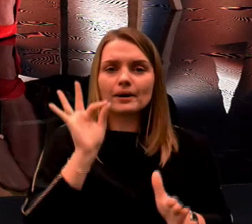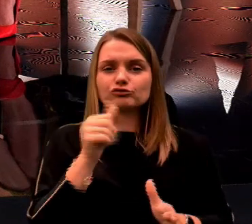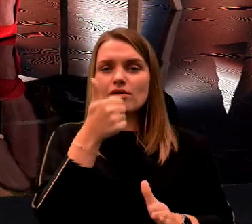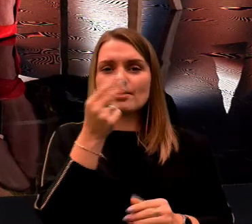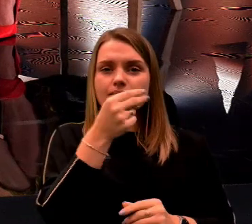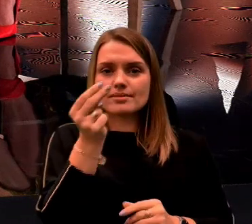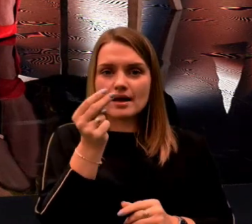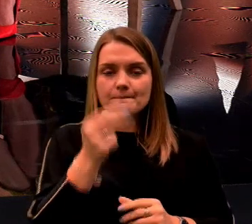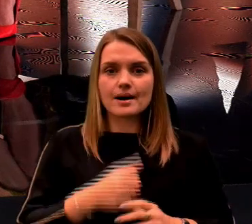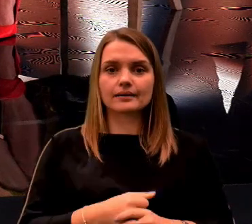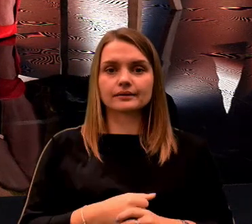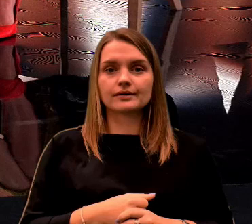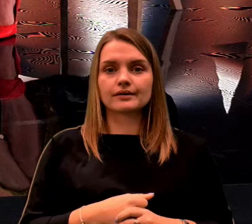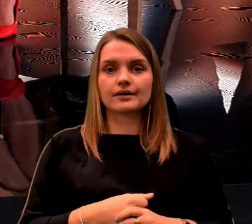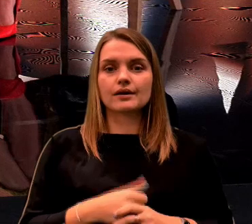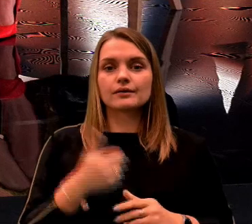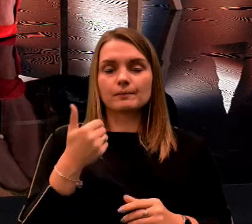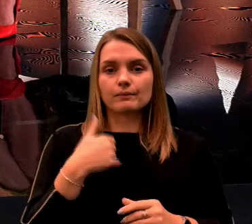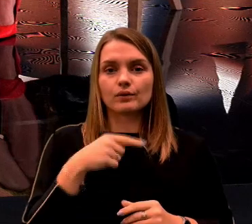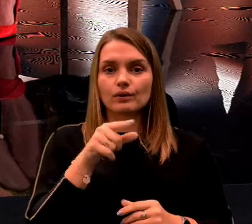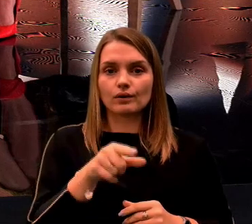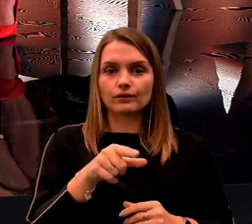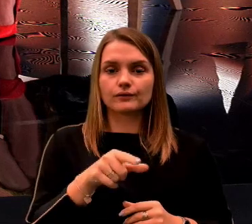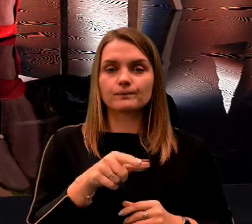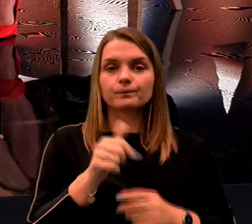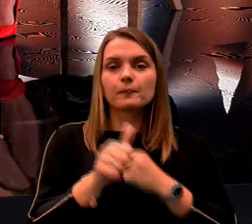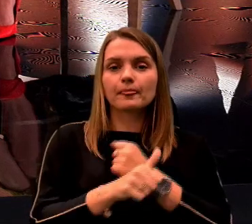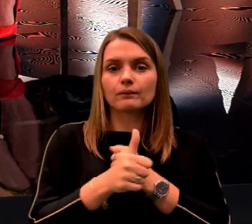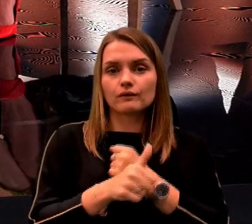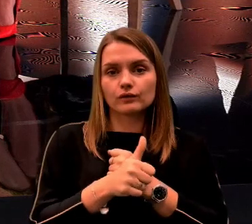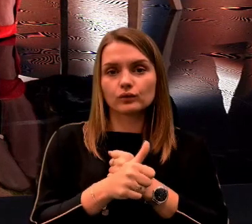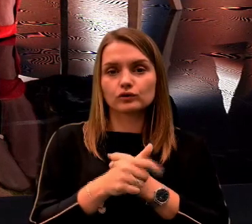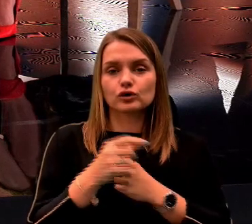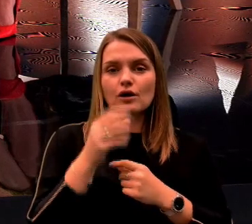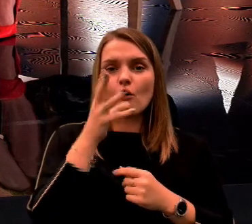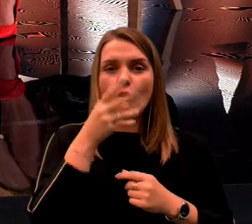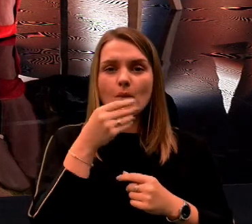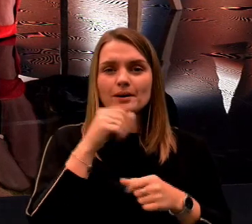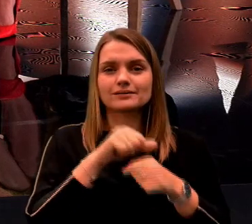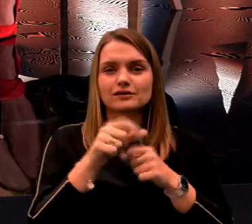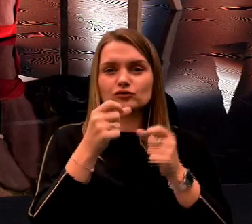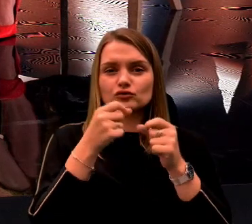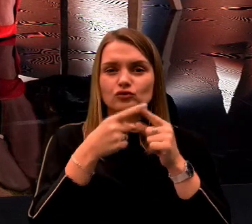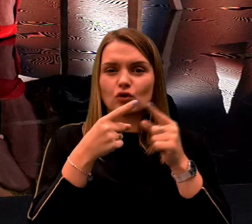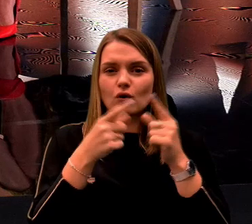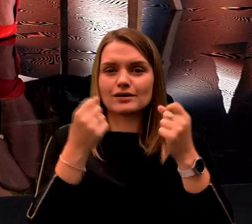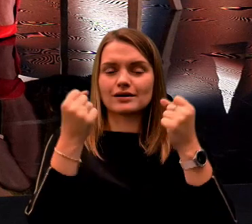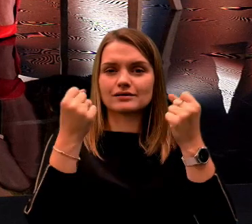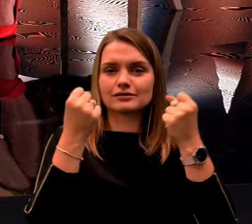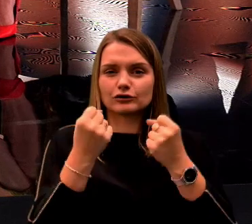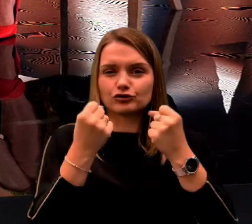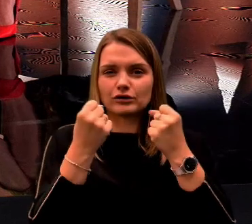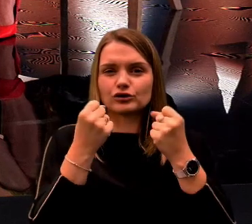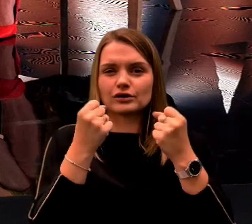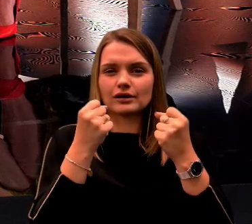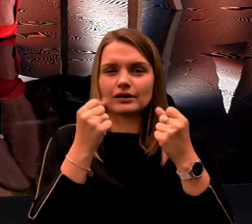tutaj pojawił się, a on powoduje, że ten obraz trochę robi się obciążony w jedną stronę za bardzo, bo to, co ty mówisz,